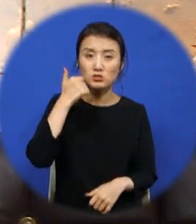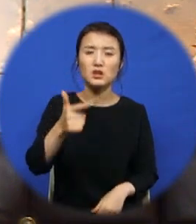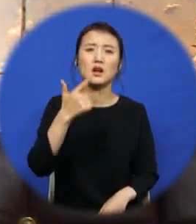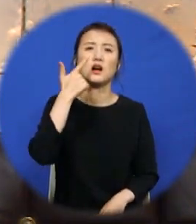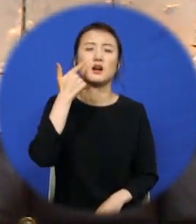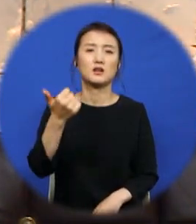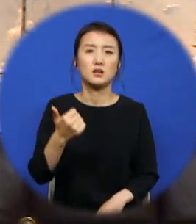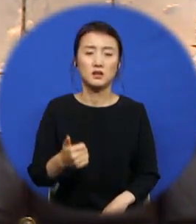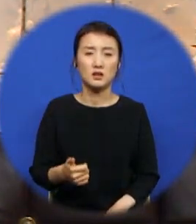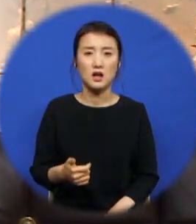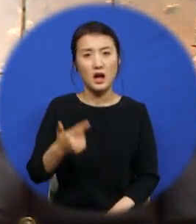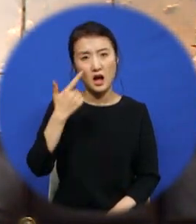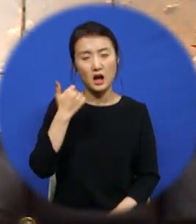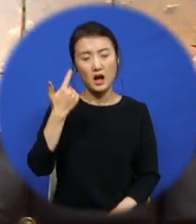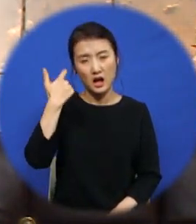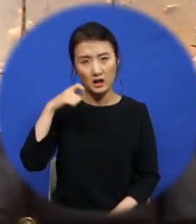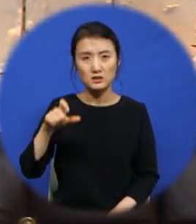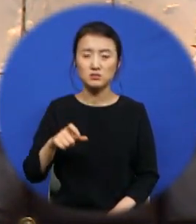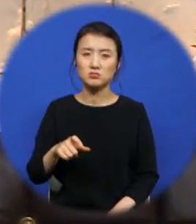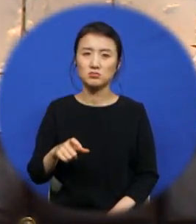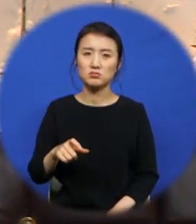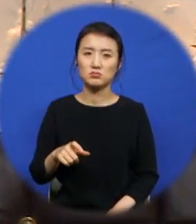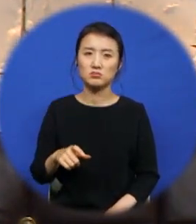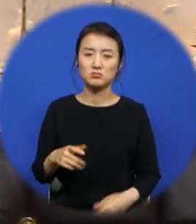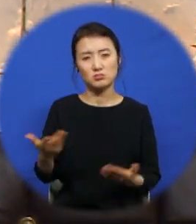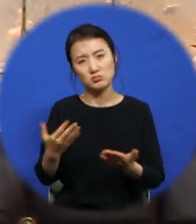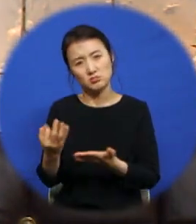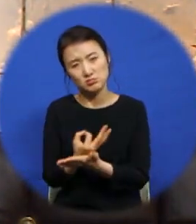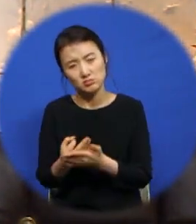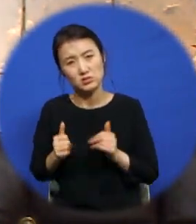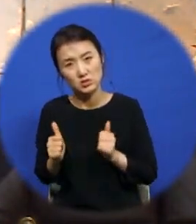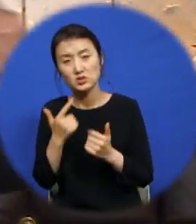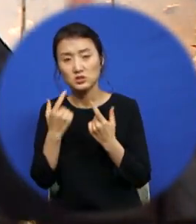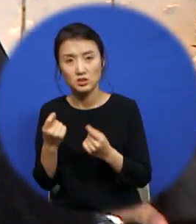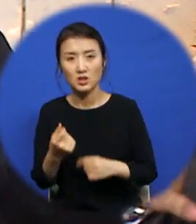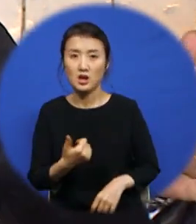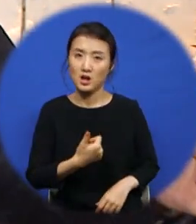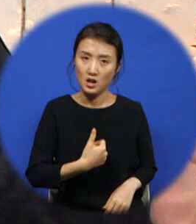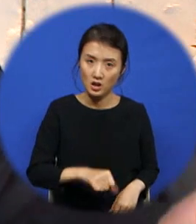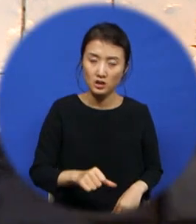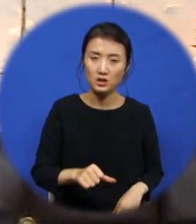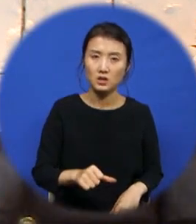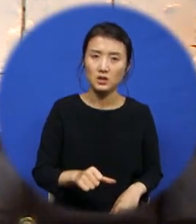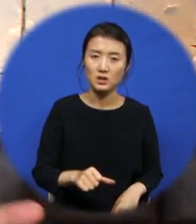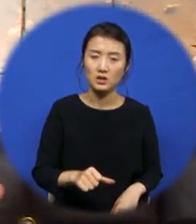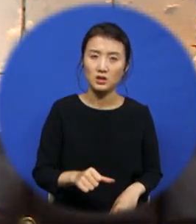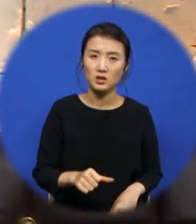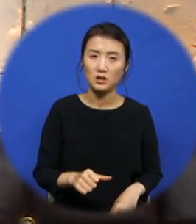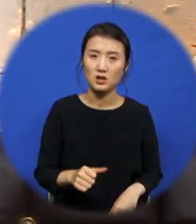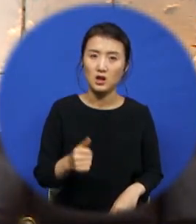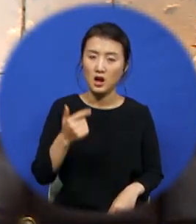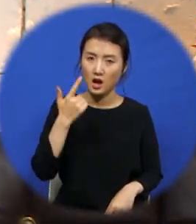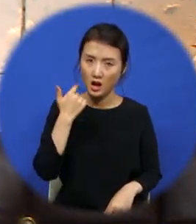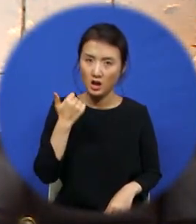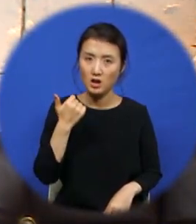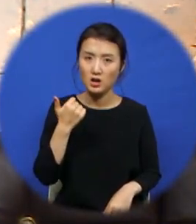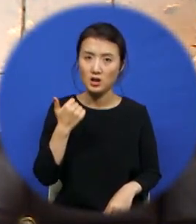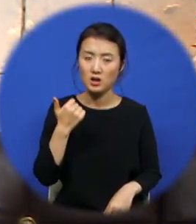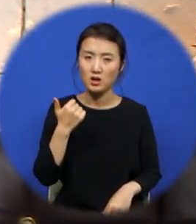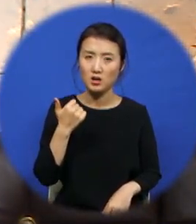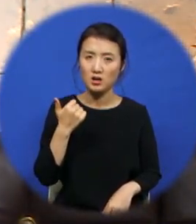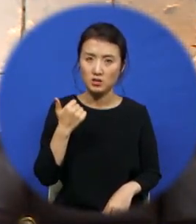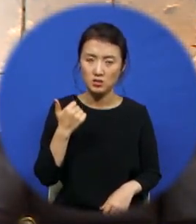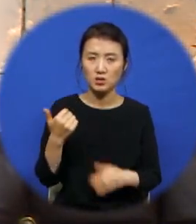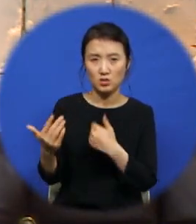아버지 아침에 열심히 나갔어요 챙기 를 우리는 과 마찬가지로 아들은 아버지가 보태주는 동안의 미래를